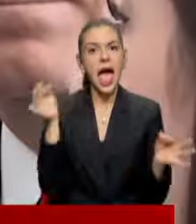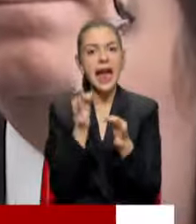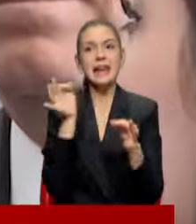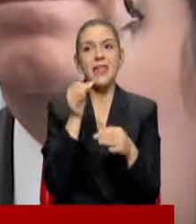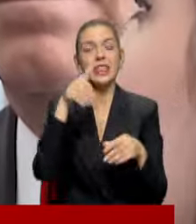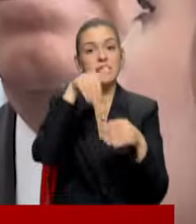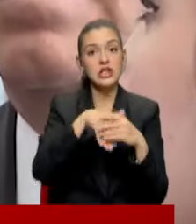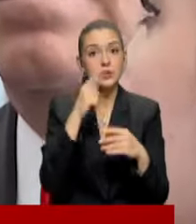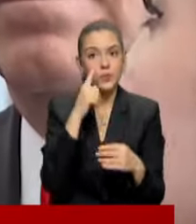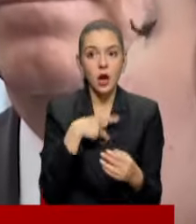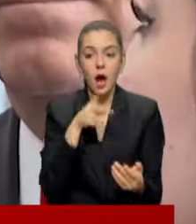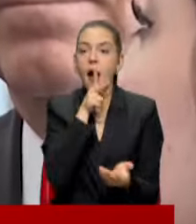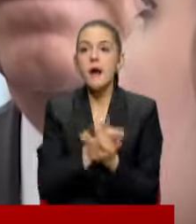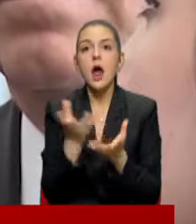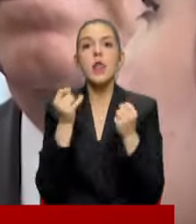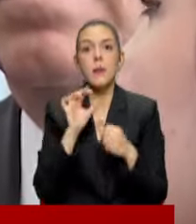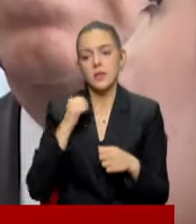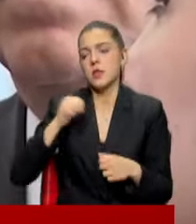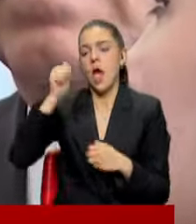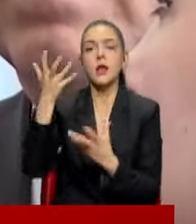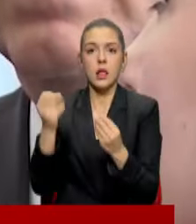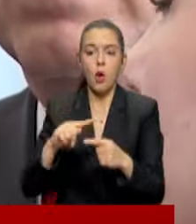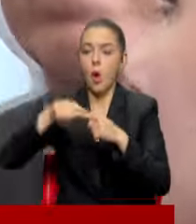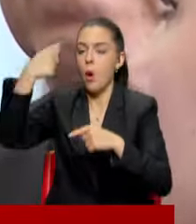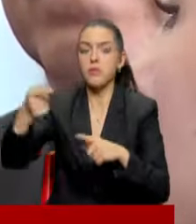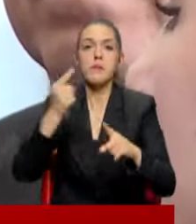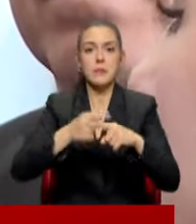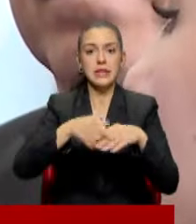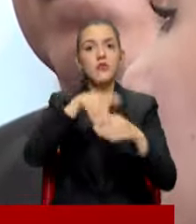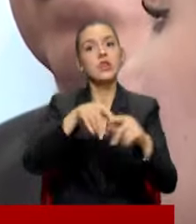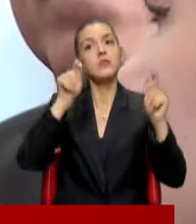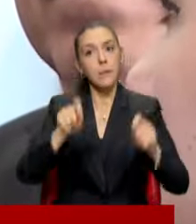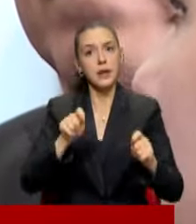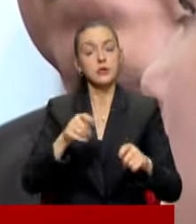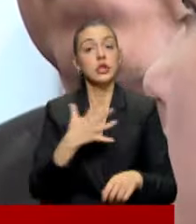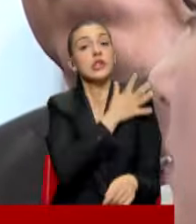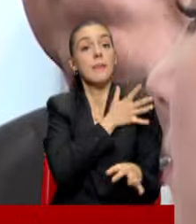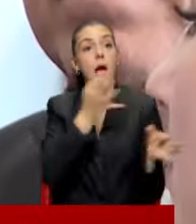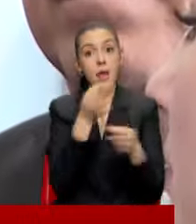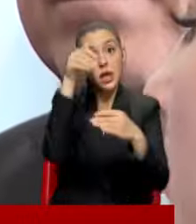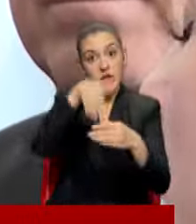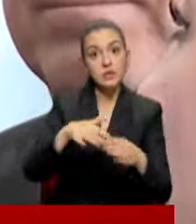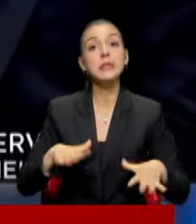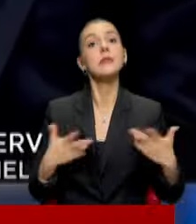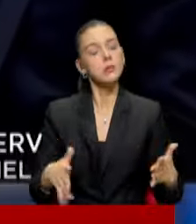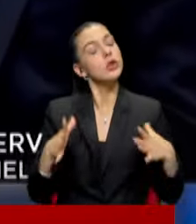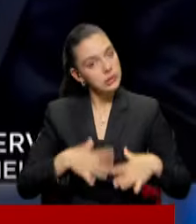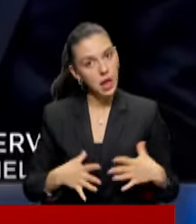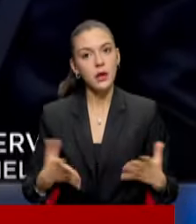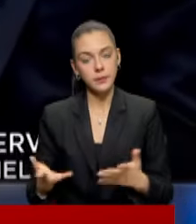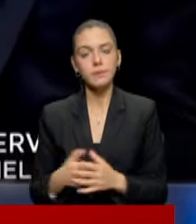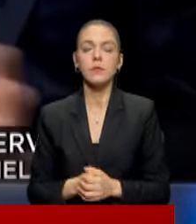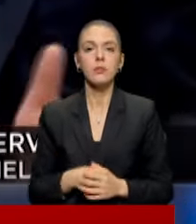alabilecek güçte değilim olsa yarın alırım öbür pazar iktidara gelirim CHP Erken seçim istemez mi Evet ister Tayyip